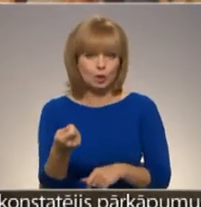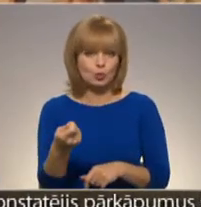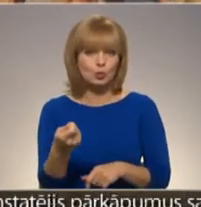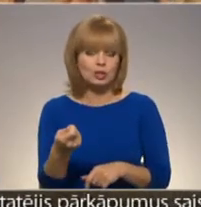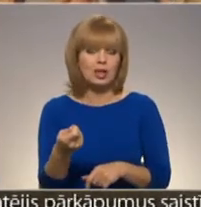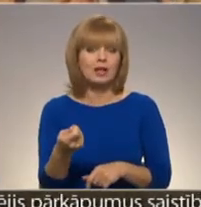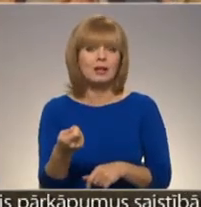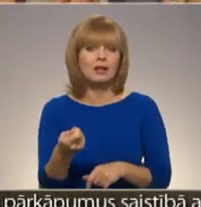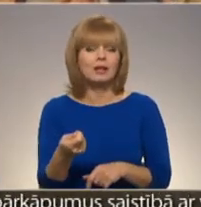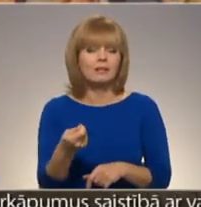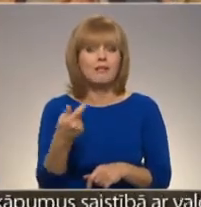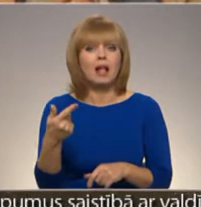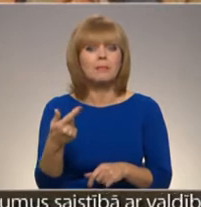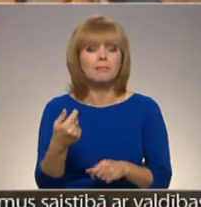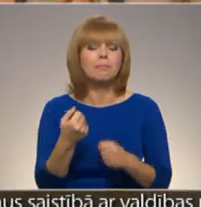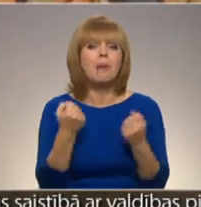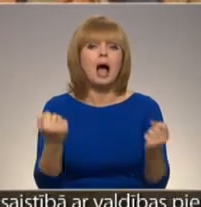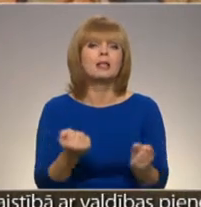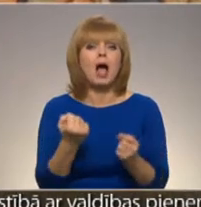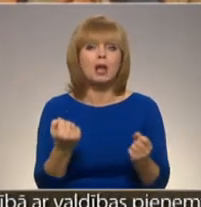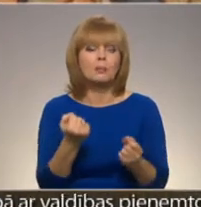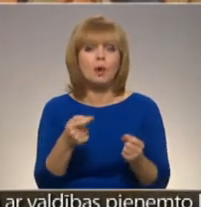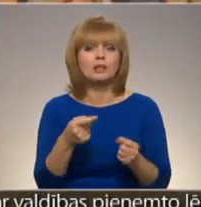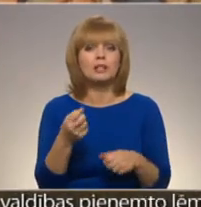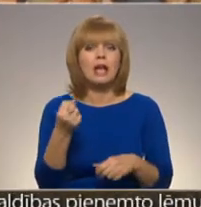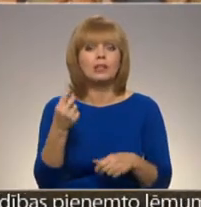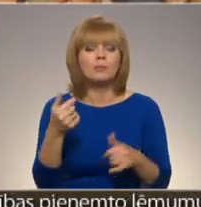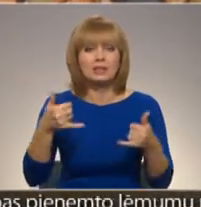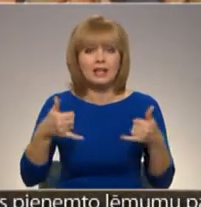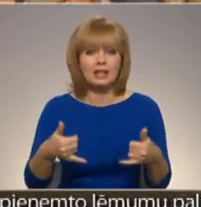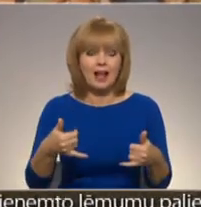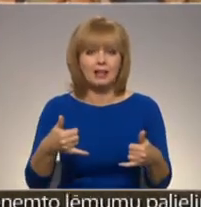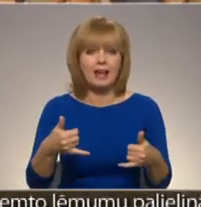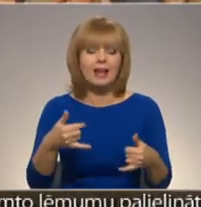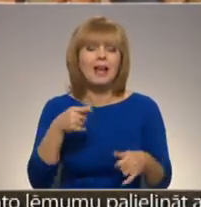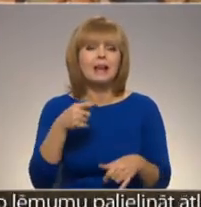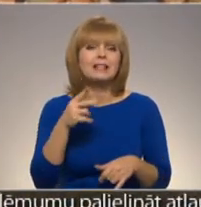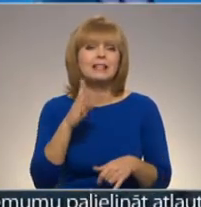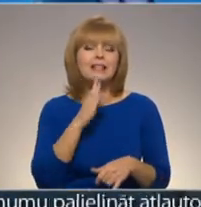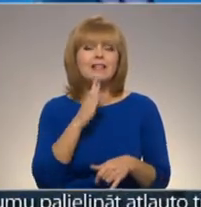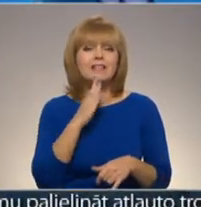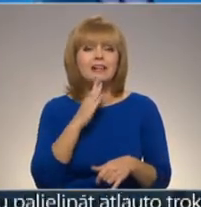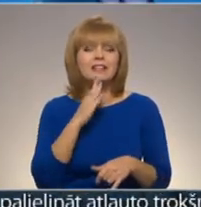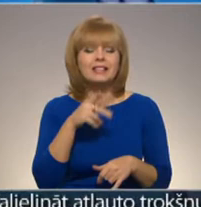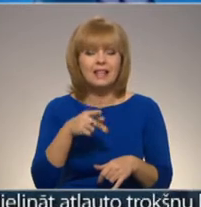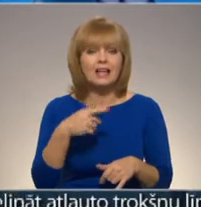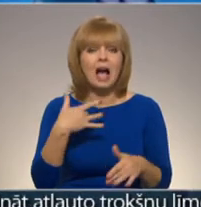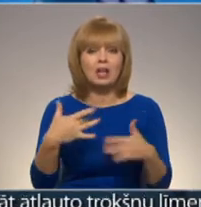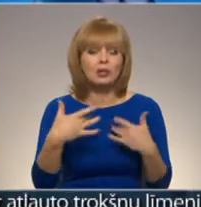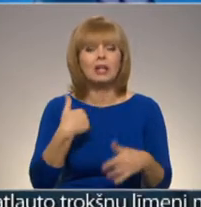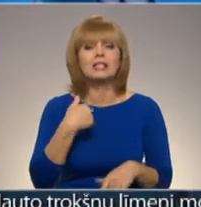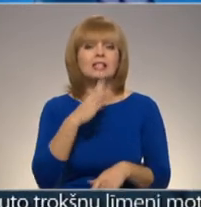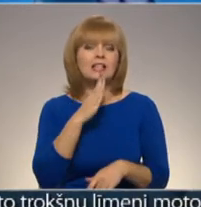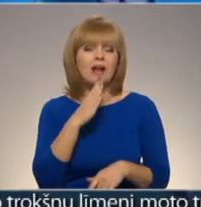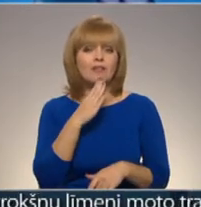tā paņemties vēl. Tā teikt, uz 12 krēslos vecenes jāspēlē, tad te var vismaz. Manu sievišķību, kur es